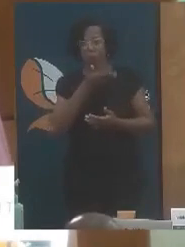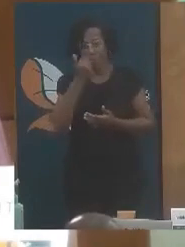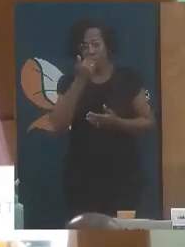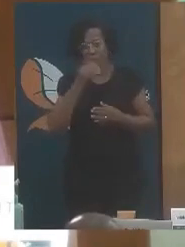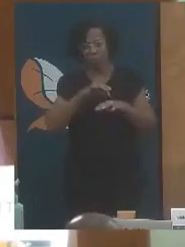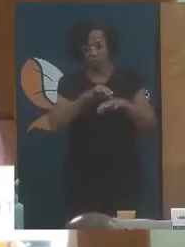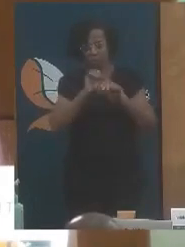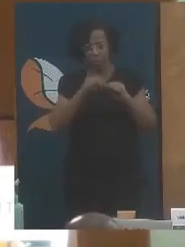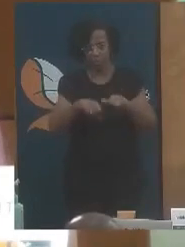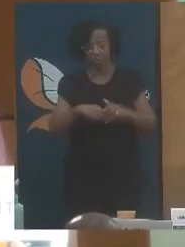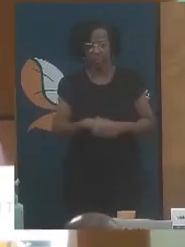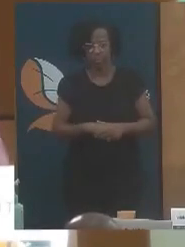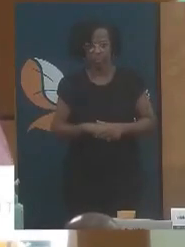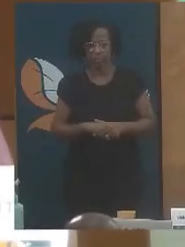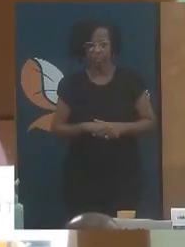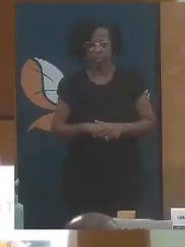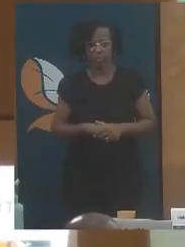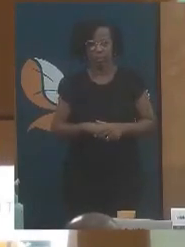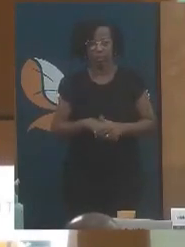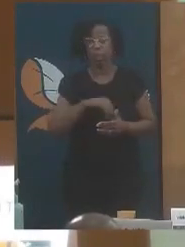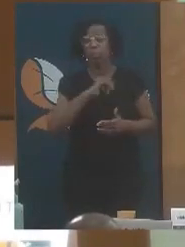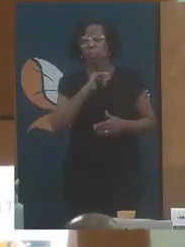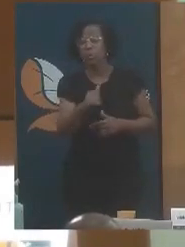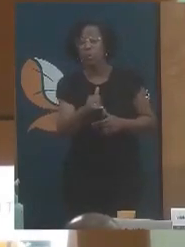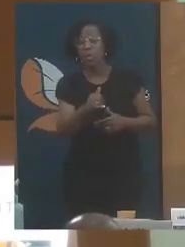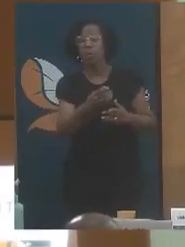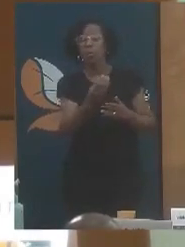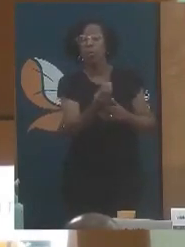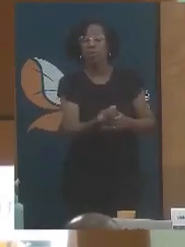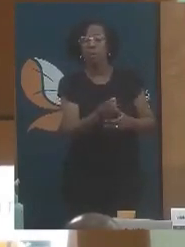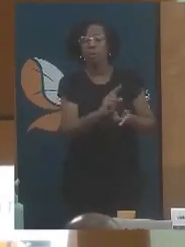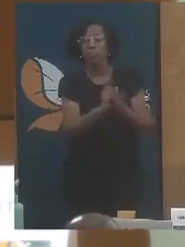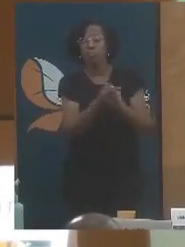possible jusqu'à ce qu'ils puissent devenir autonomes.